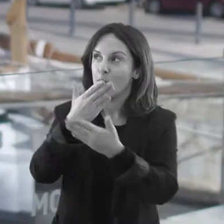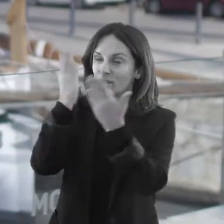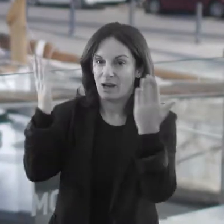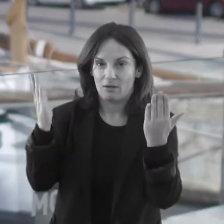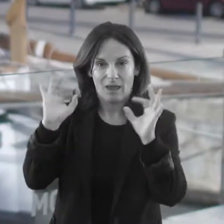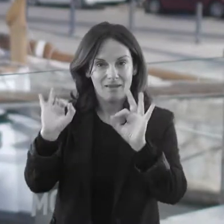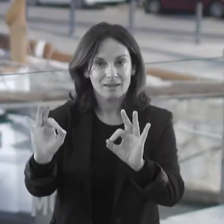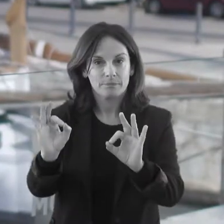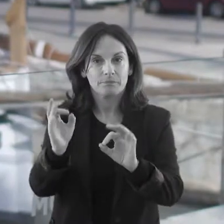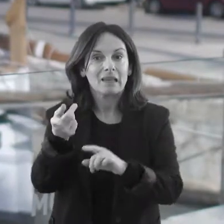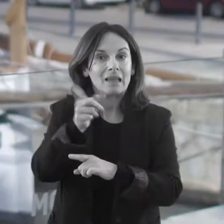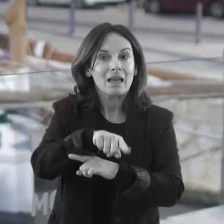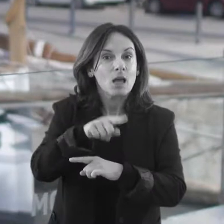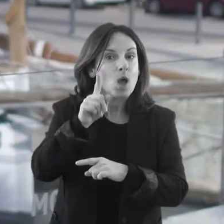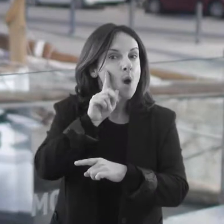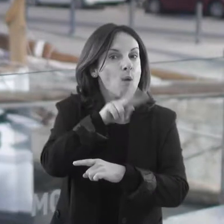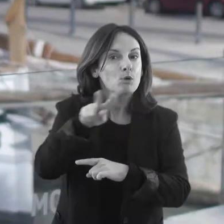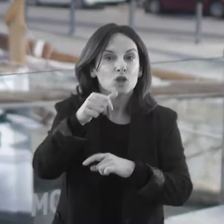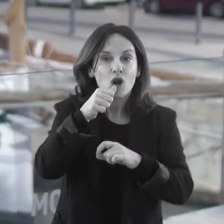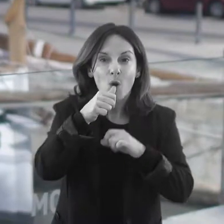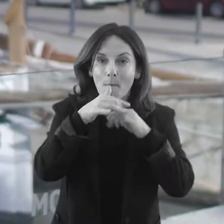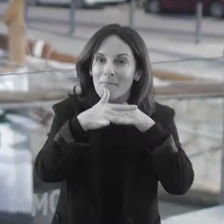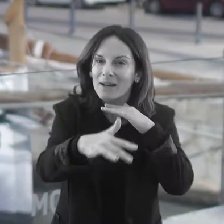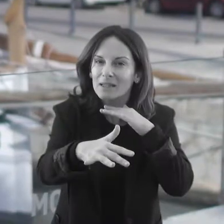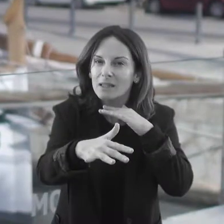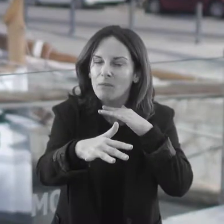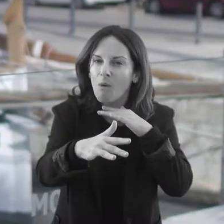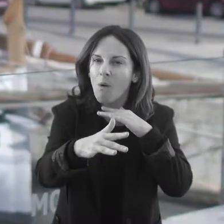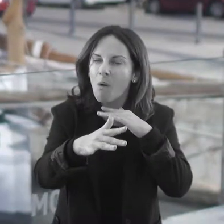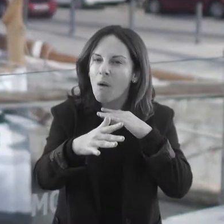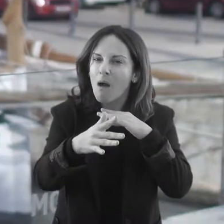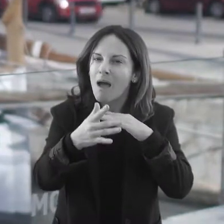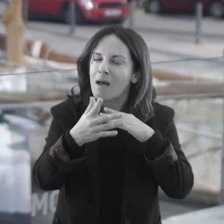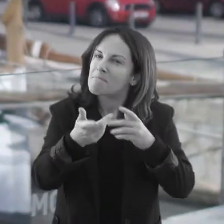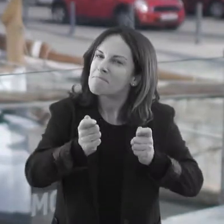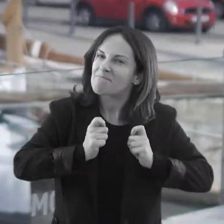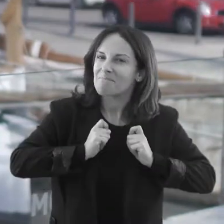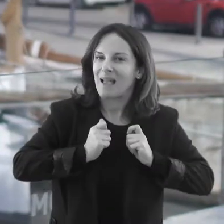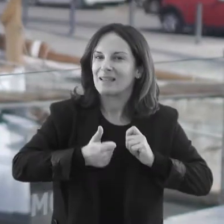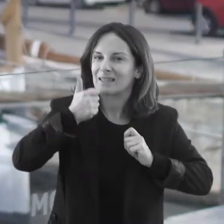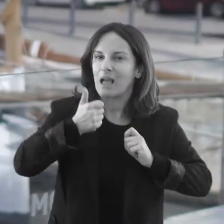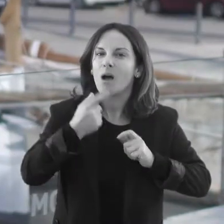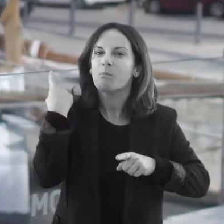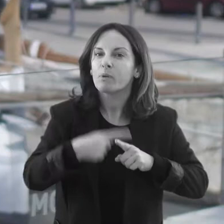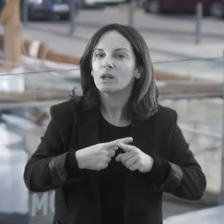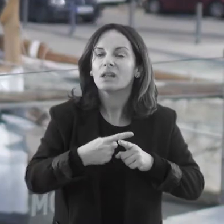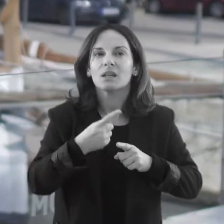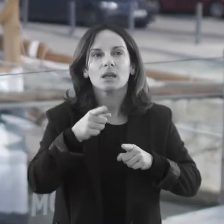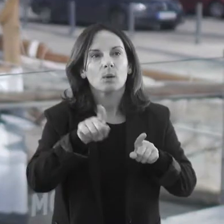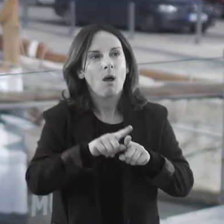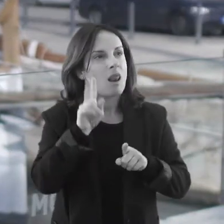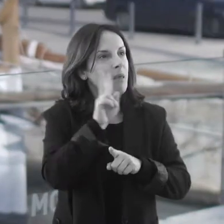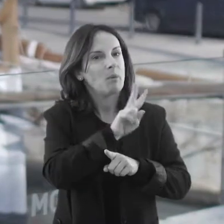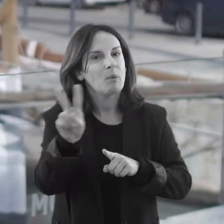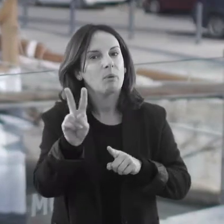Marítim, entenc que, a més, és una algo viu, que encara existeix, elements que no només estan